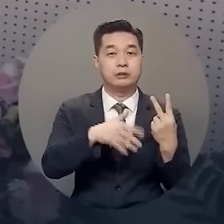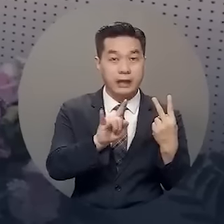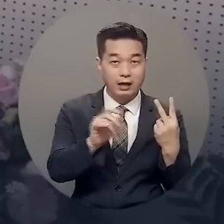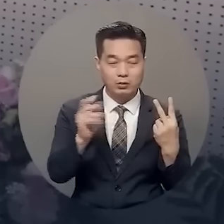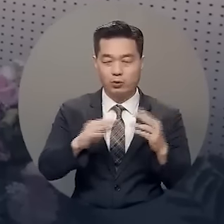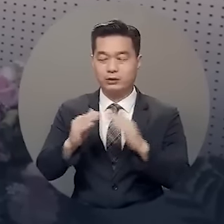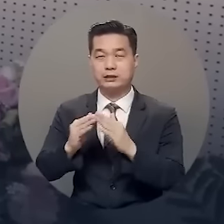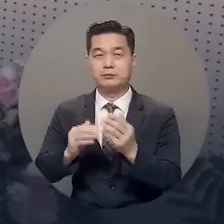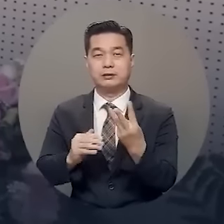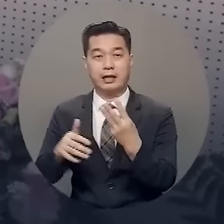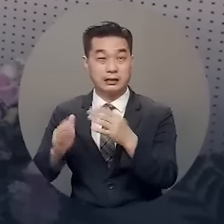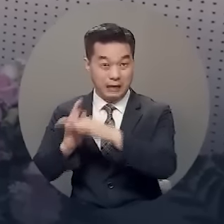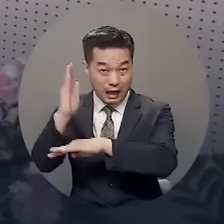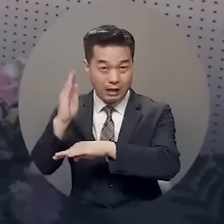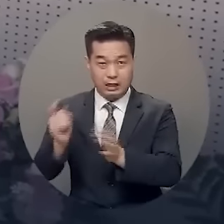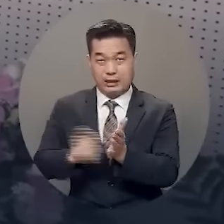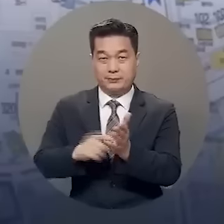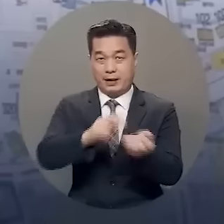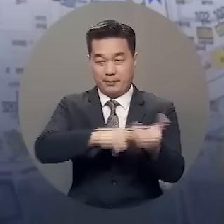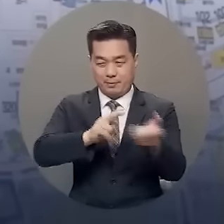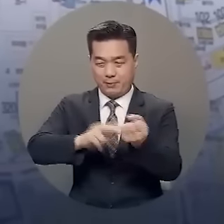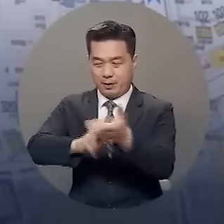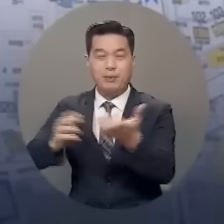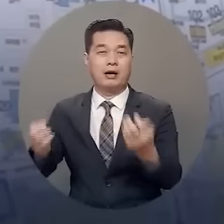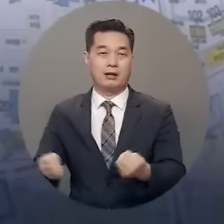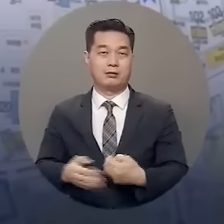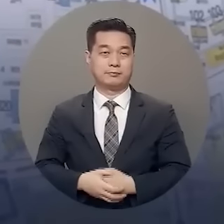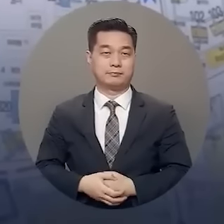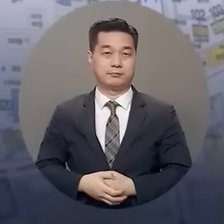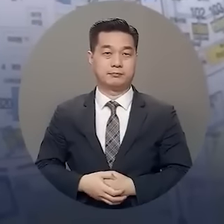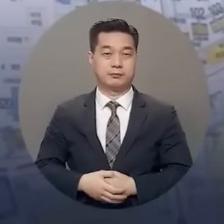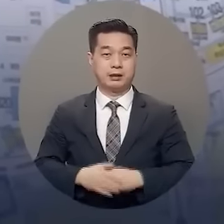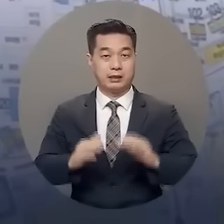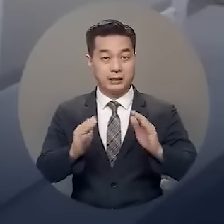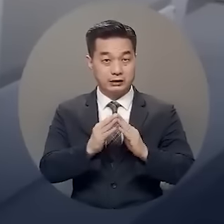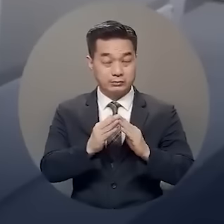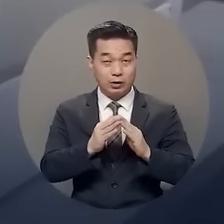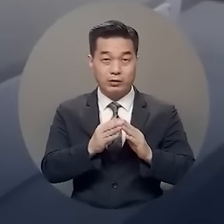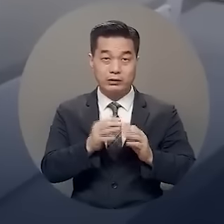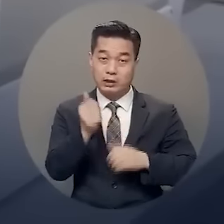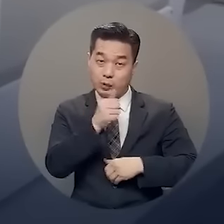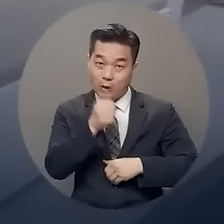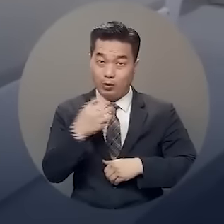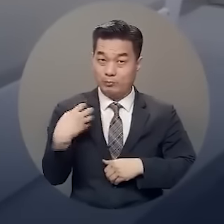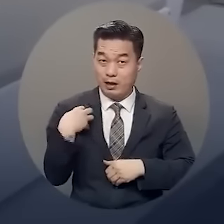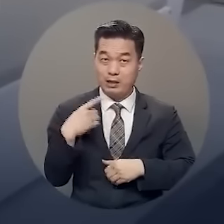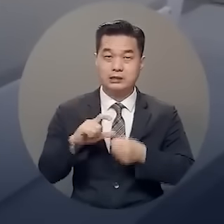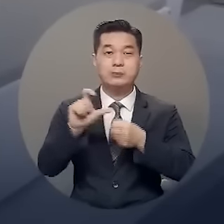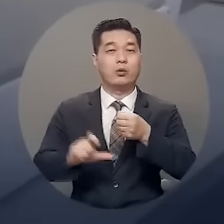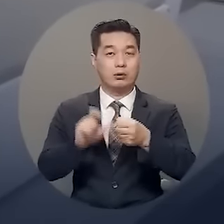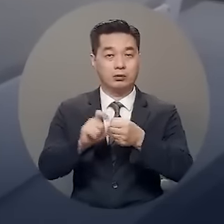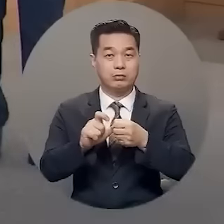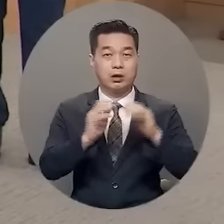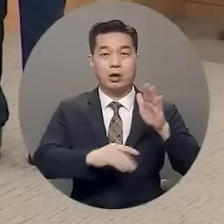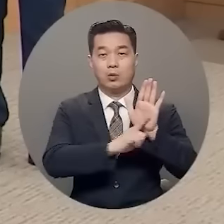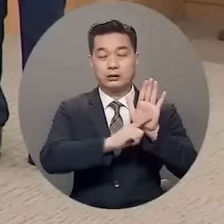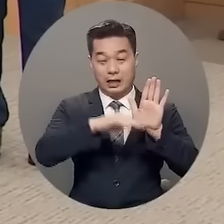급매물로 나온 그런 매물이라고 보시면 됩니다 부동산지 한 15년 가까이 됐거든요 공식가 이어로 팔린 건 지금 처음이라고 보면